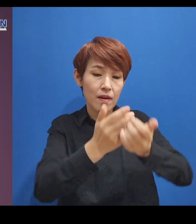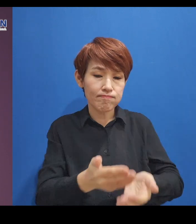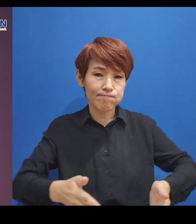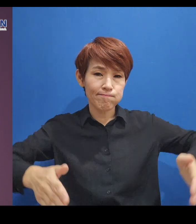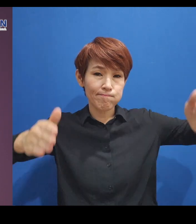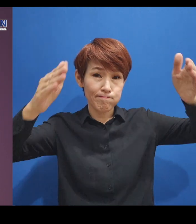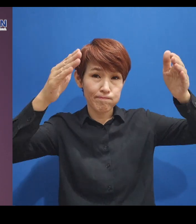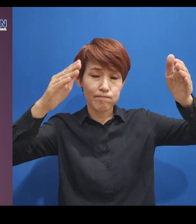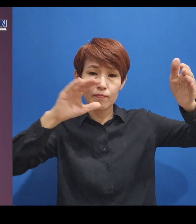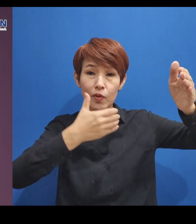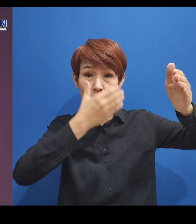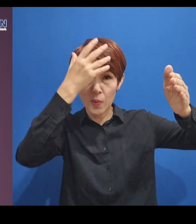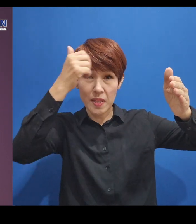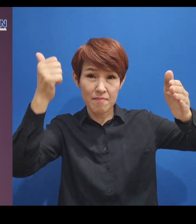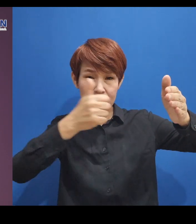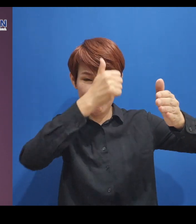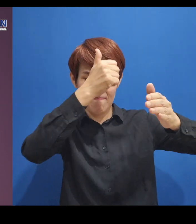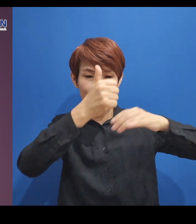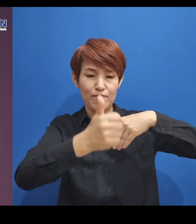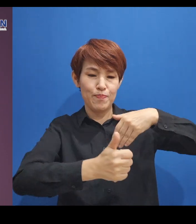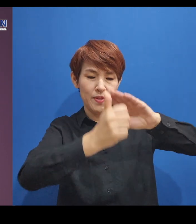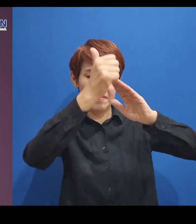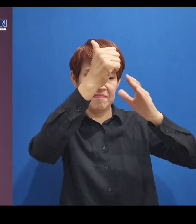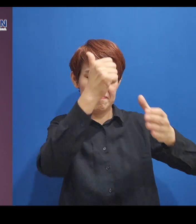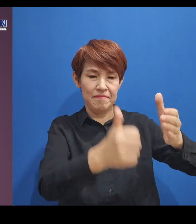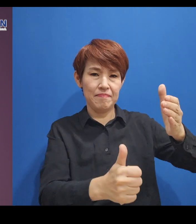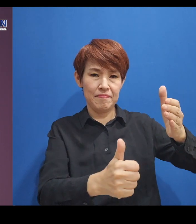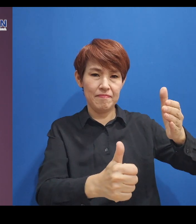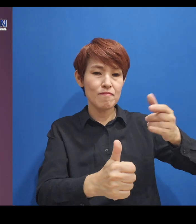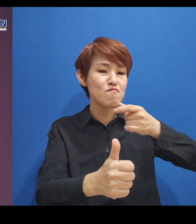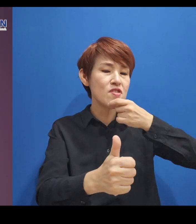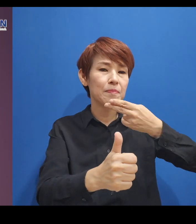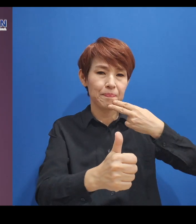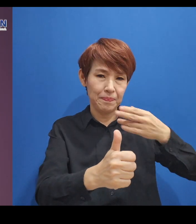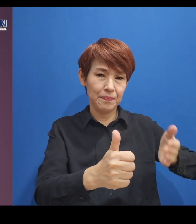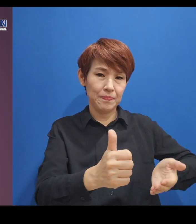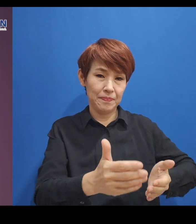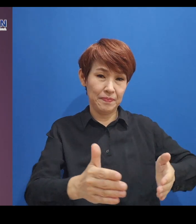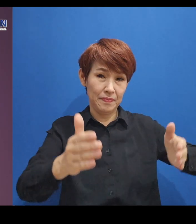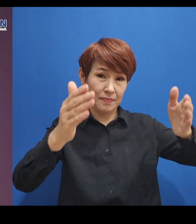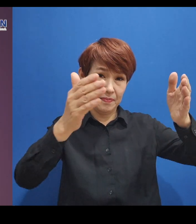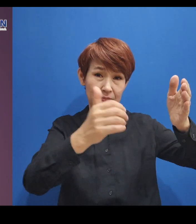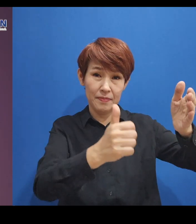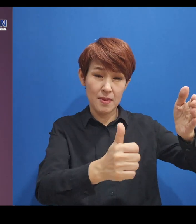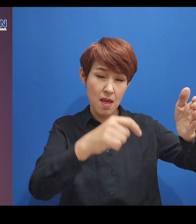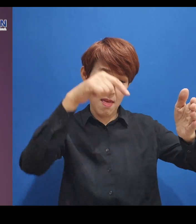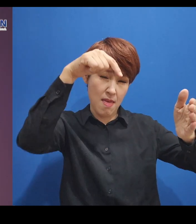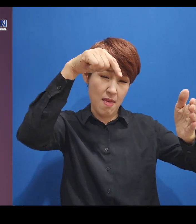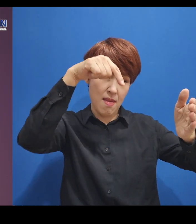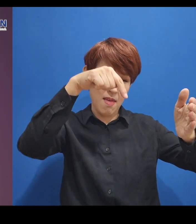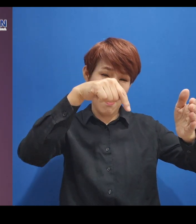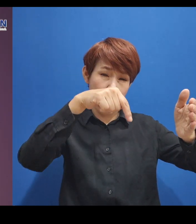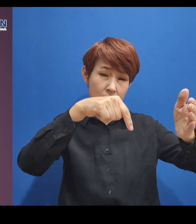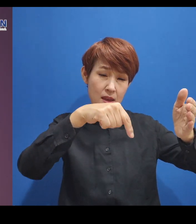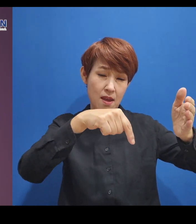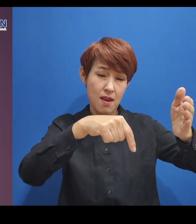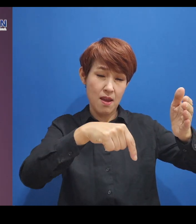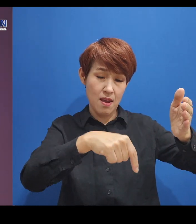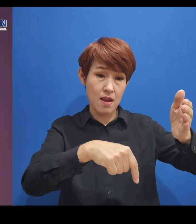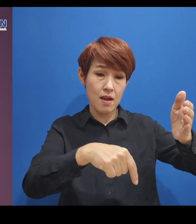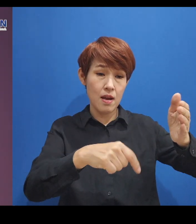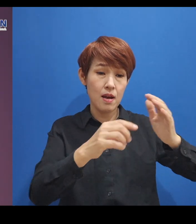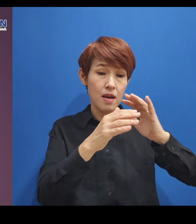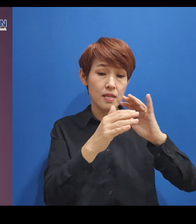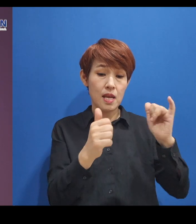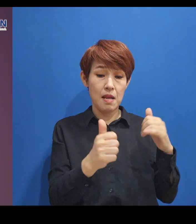말랐거나 아직 물이 채워지지 않은 말라버린 구덩이죠. 그 구덩이는 너무 깊어요. 그러니까